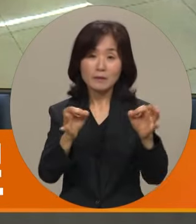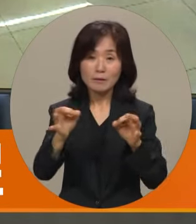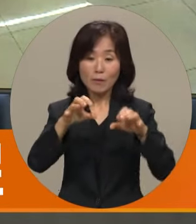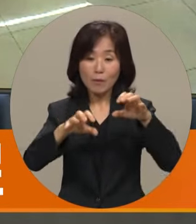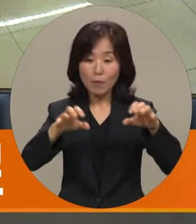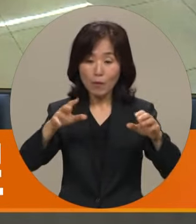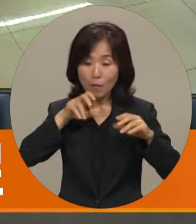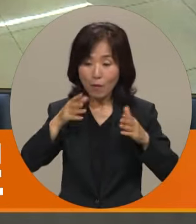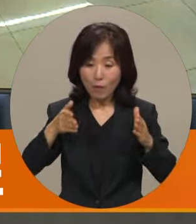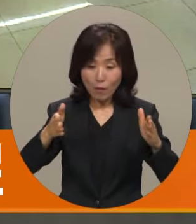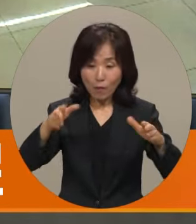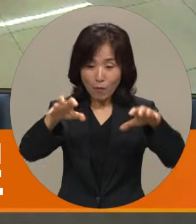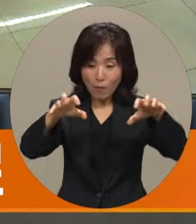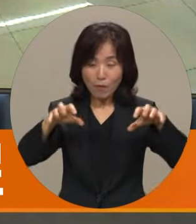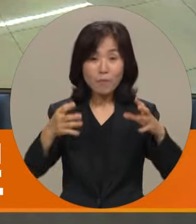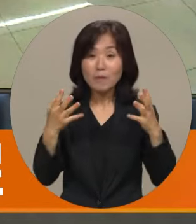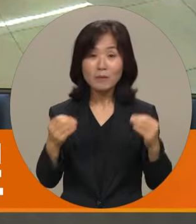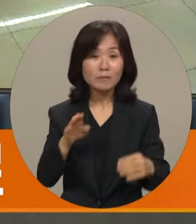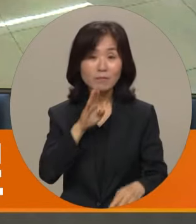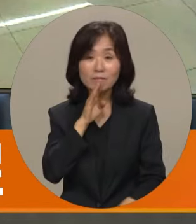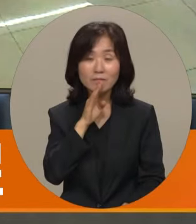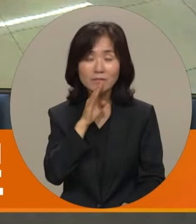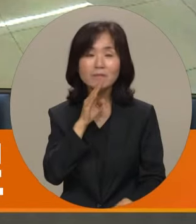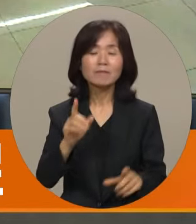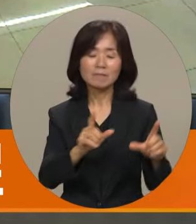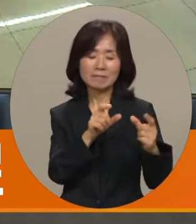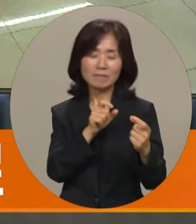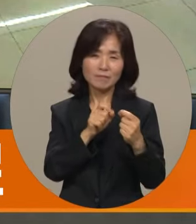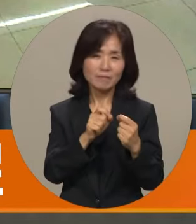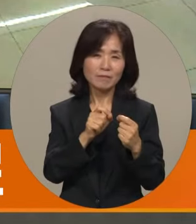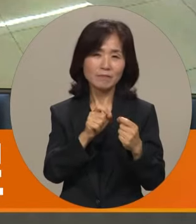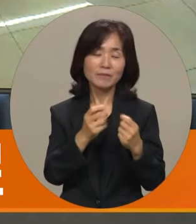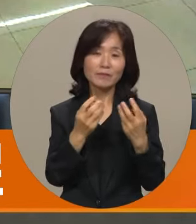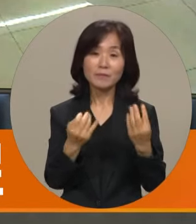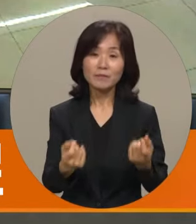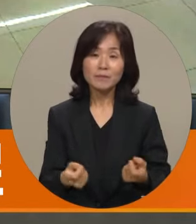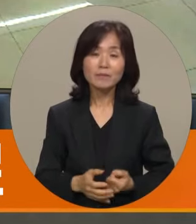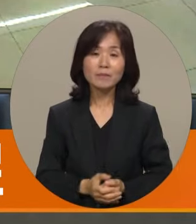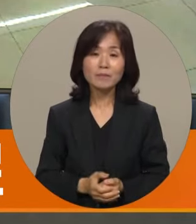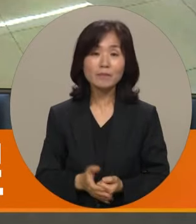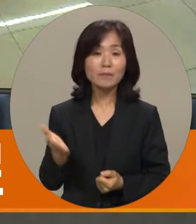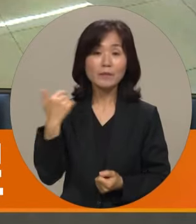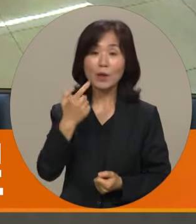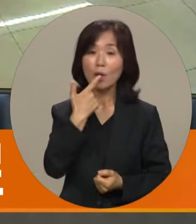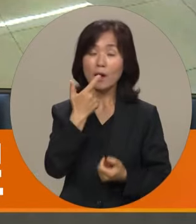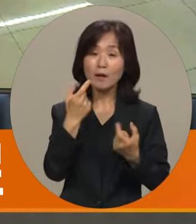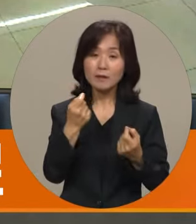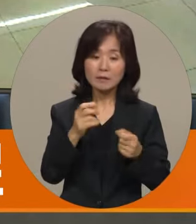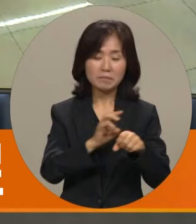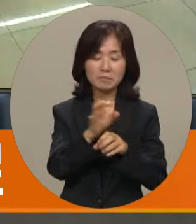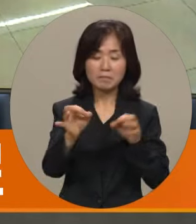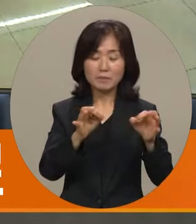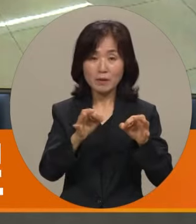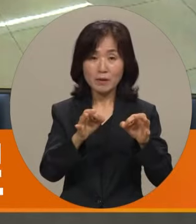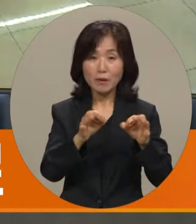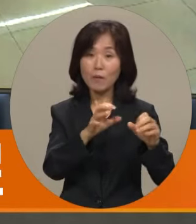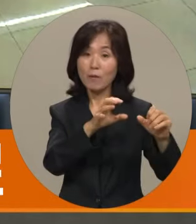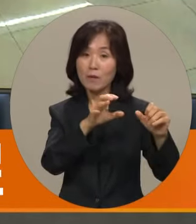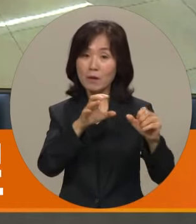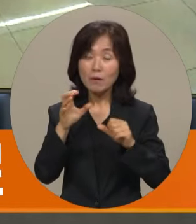골목마다 없는 곳이 없을 정도로 우리 생활에 가까이 들어와 있죠. 최근엔 이렇게 촘촘한 점포망을